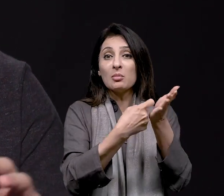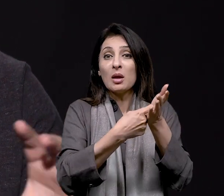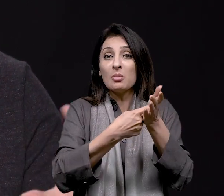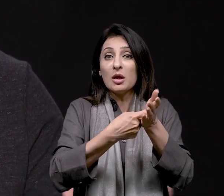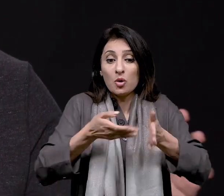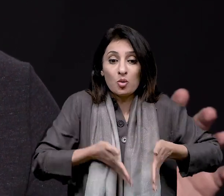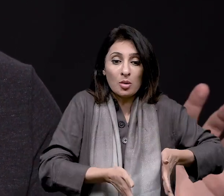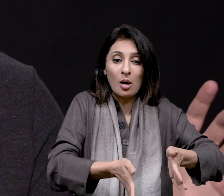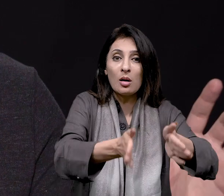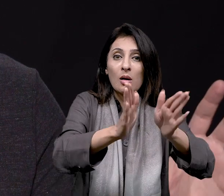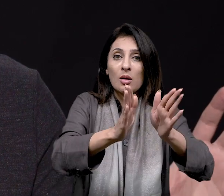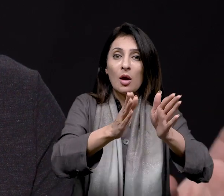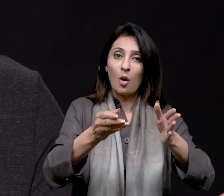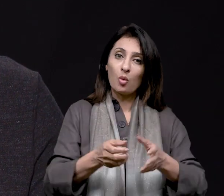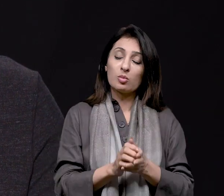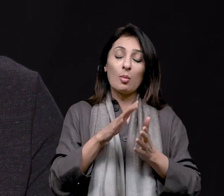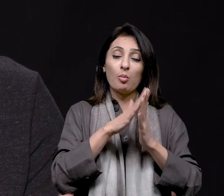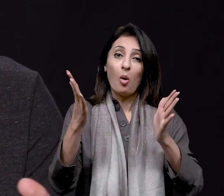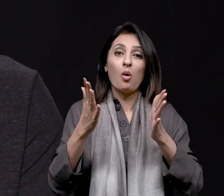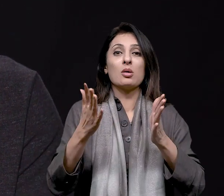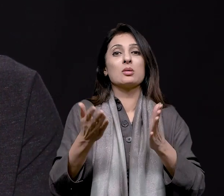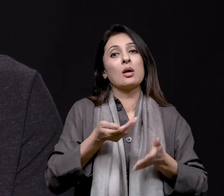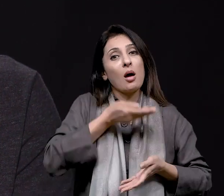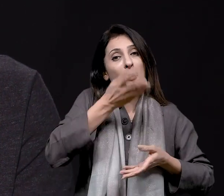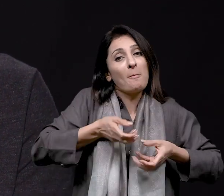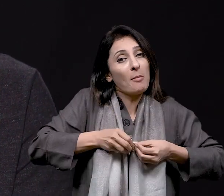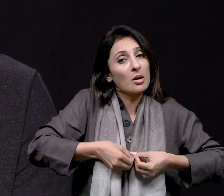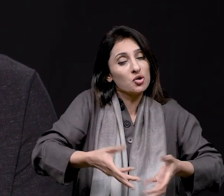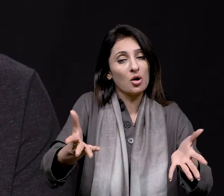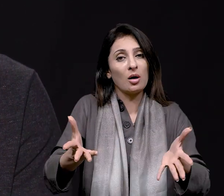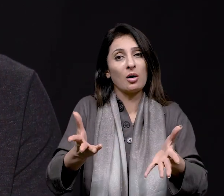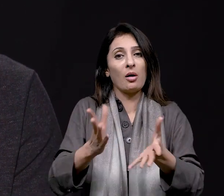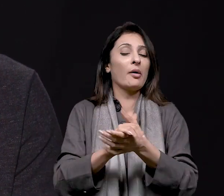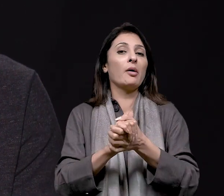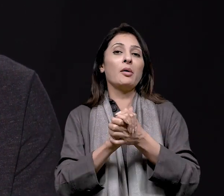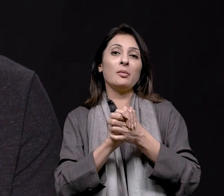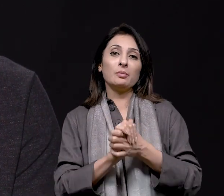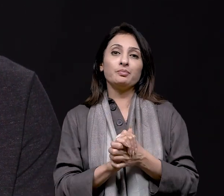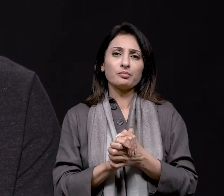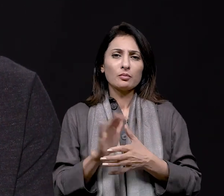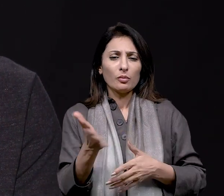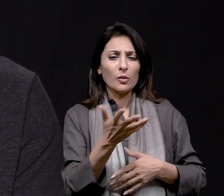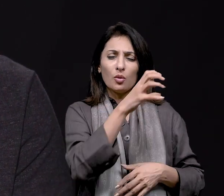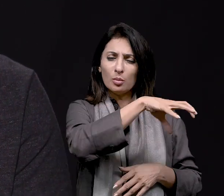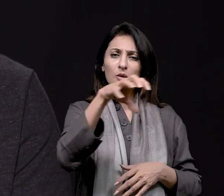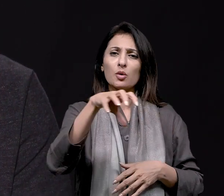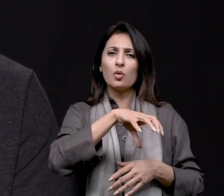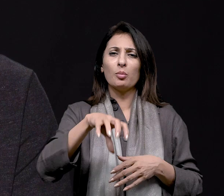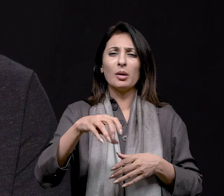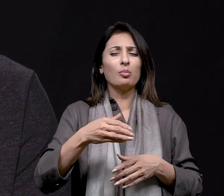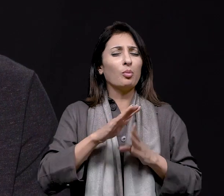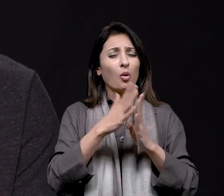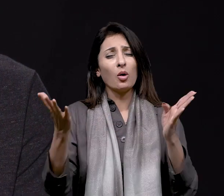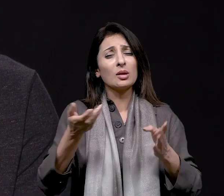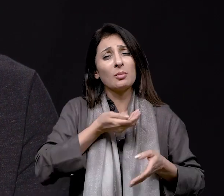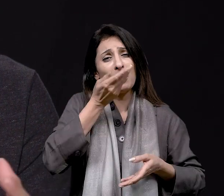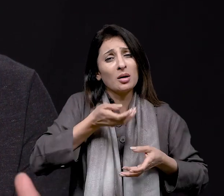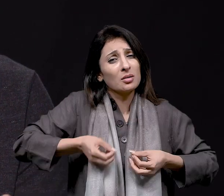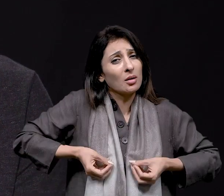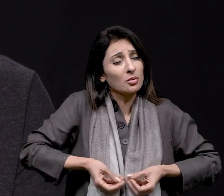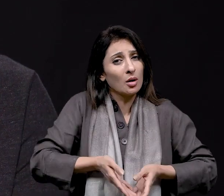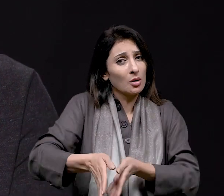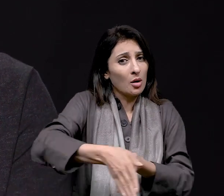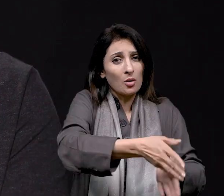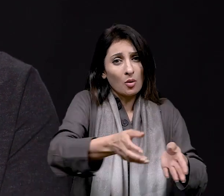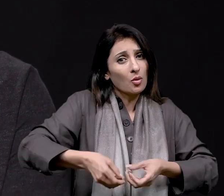رہی ہے، اور راجن پور کے چاچڑ کی ہل ٹورنٹس میں ابھی ریسنٹلی فلیش فلڈز آئے ہیں۔ ان